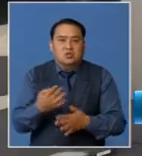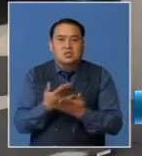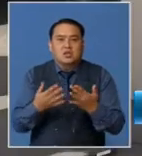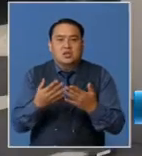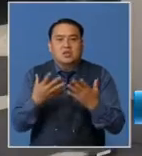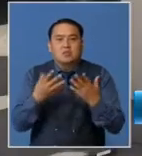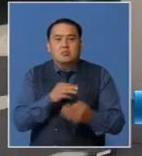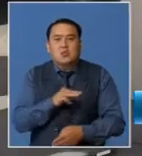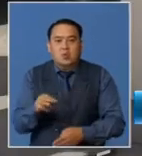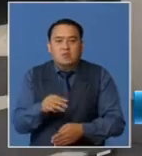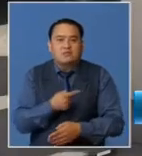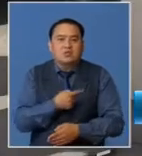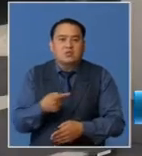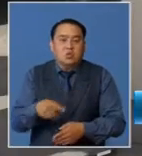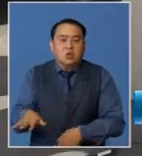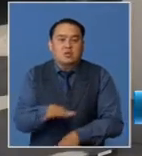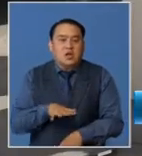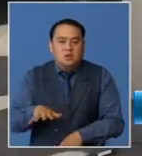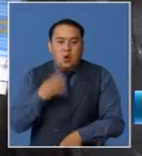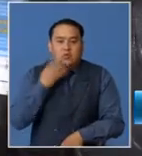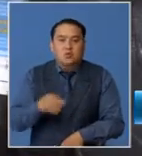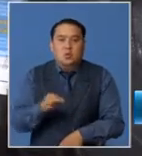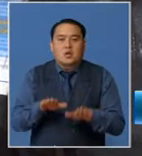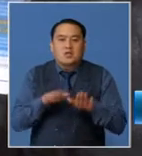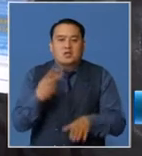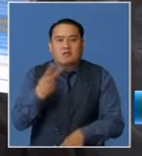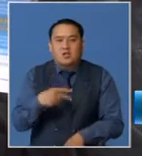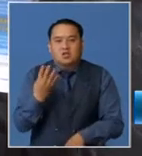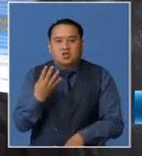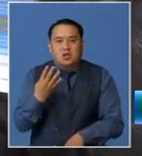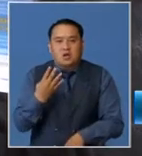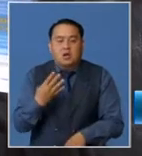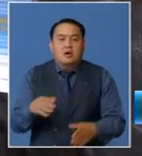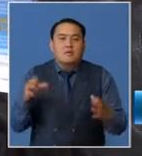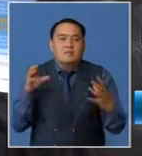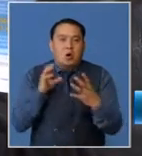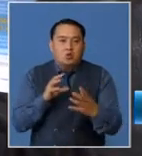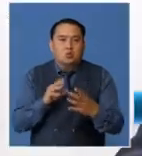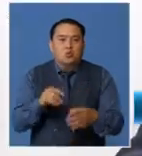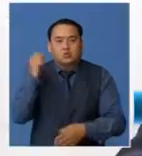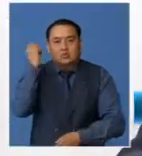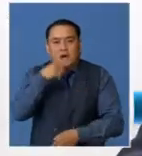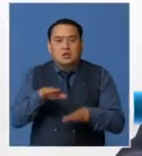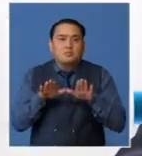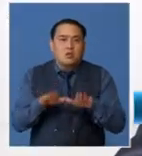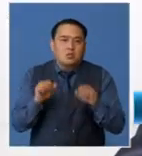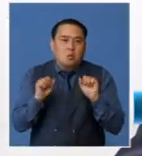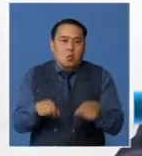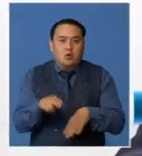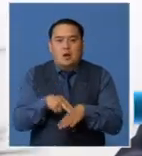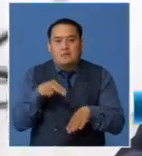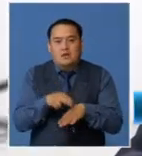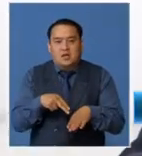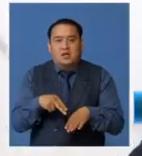течение нескольких минут. Всего на территории ЖДСУ расположится 24 мобильных пункта. Узнать о их местоположении можно на